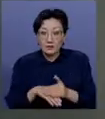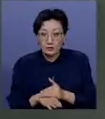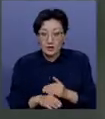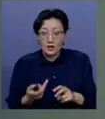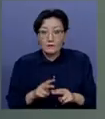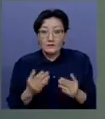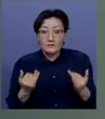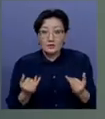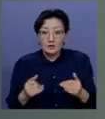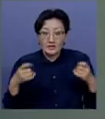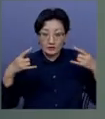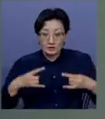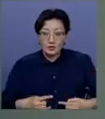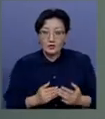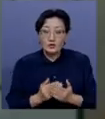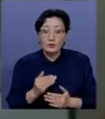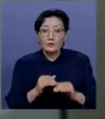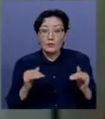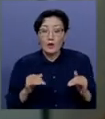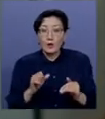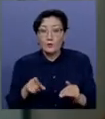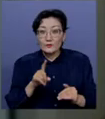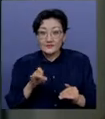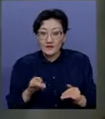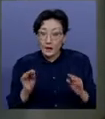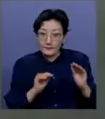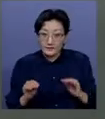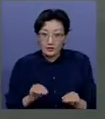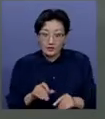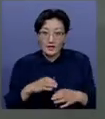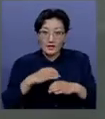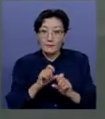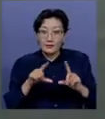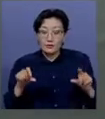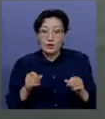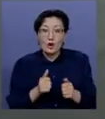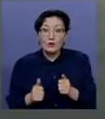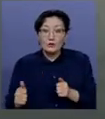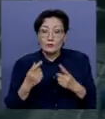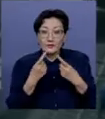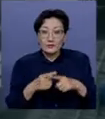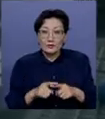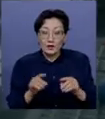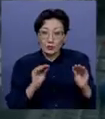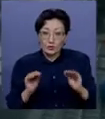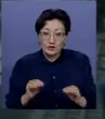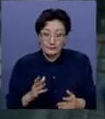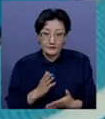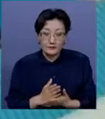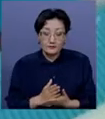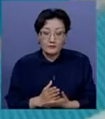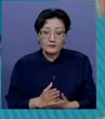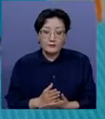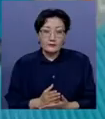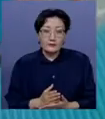бөлімшесіндегі заманауи рентген, жоғары санаттағы ультрадыбыстық зерттеу аппараттары, лаборатория және озық технологиялық құрал-жабдықтар бар. Мен